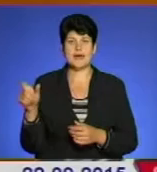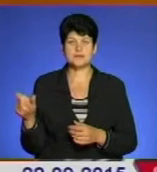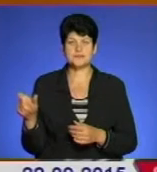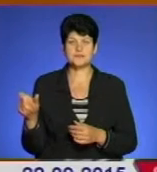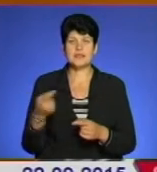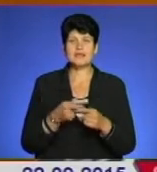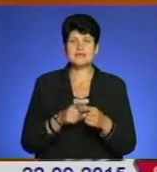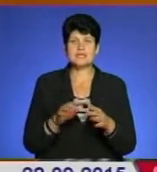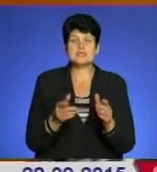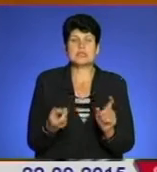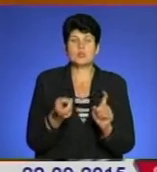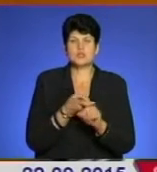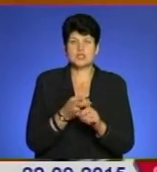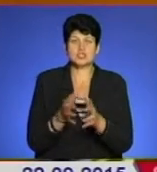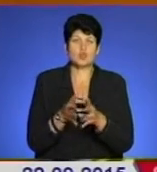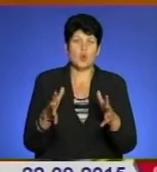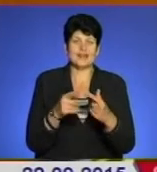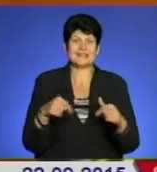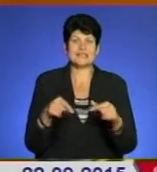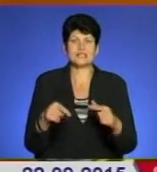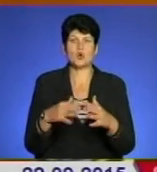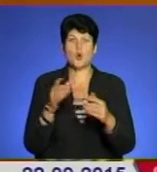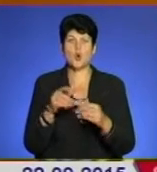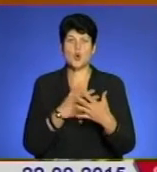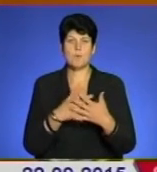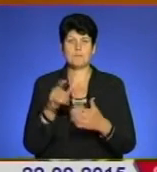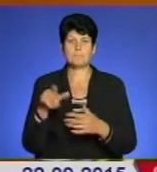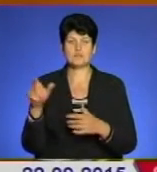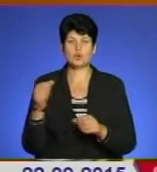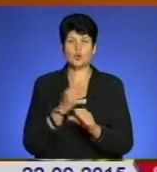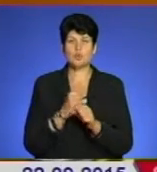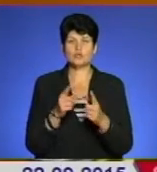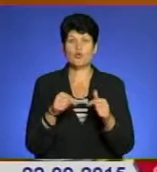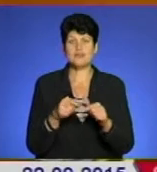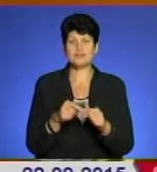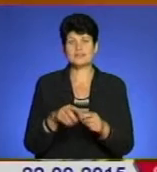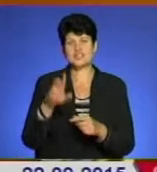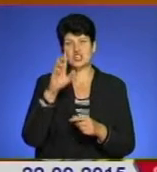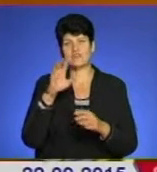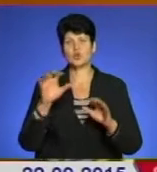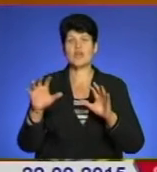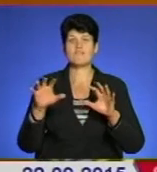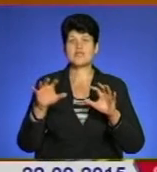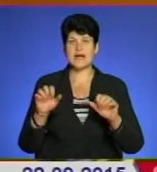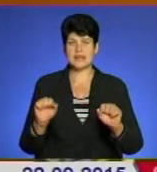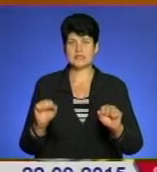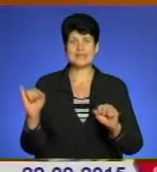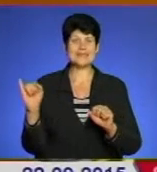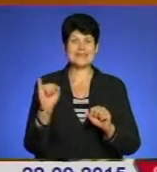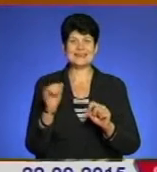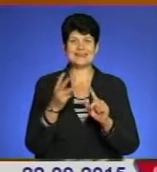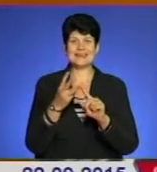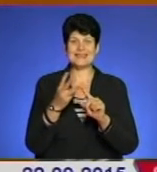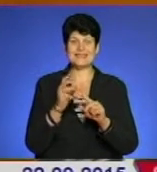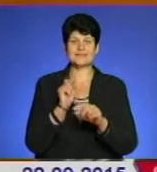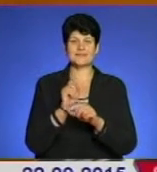на залучення широких кіл громадськості до роботи органів державної влади. І третя